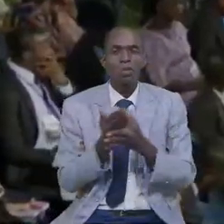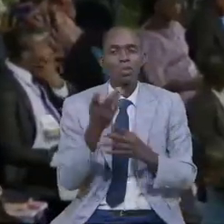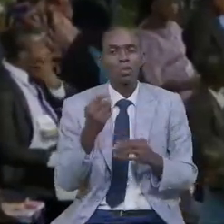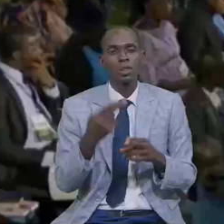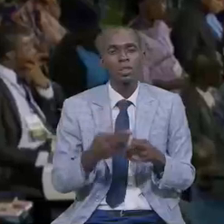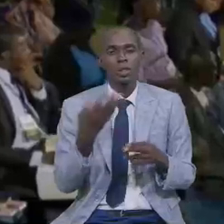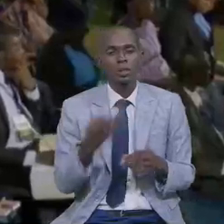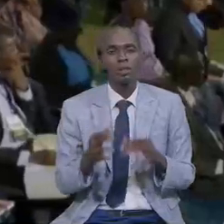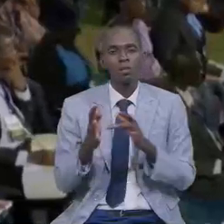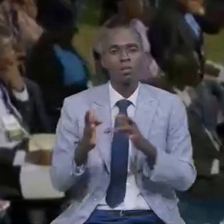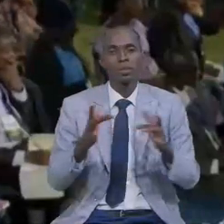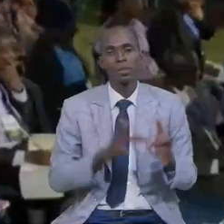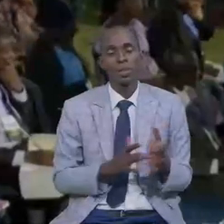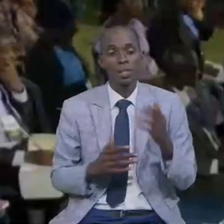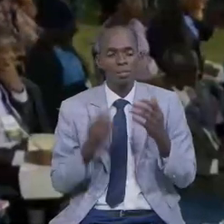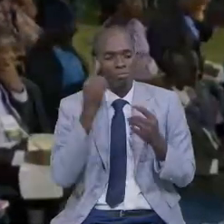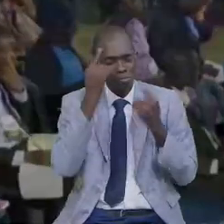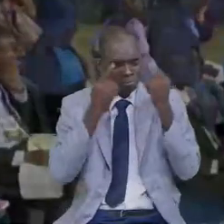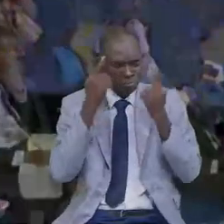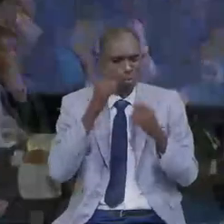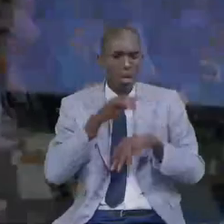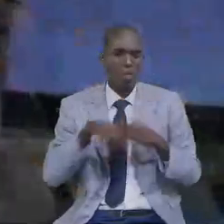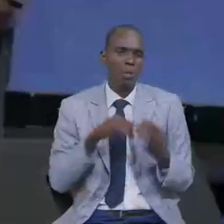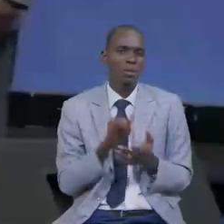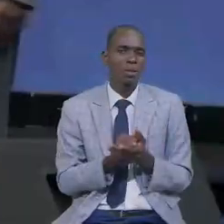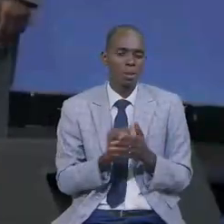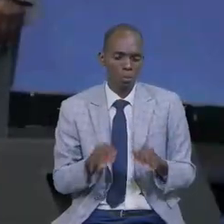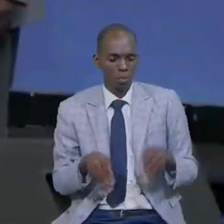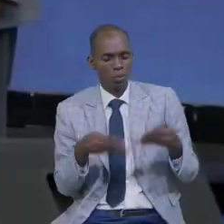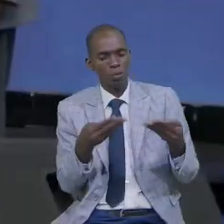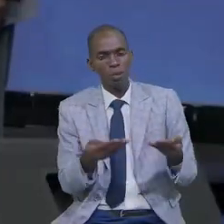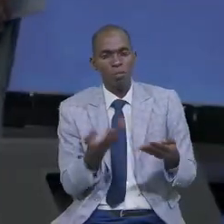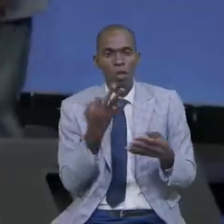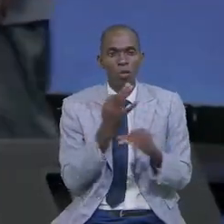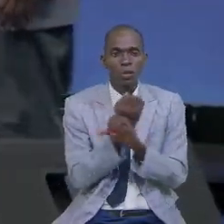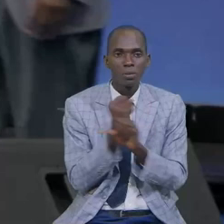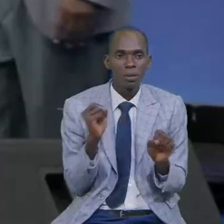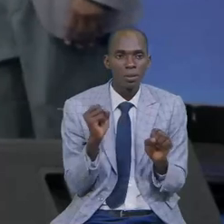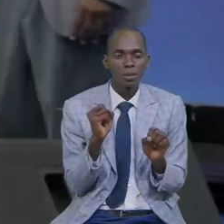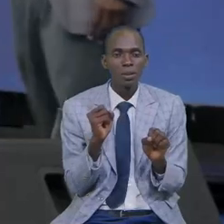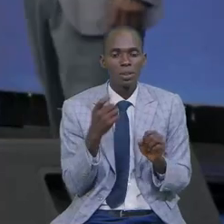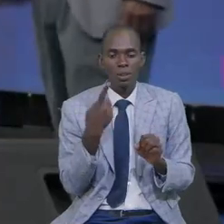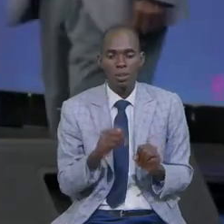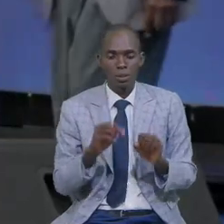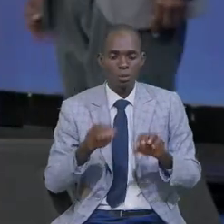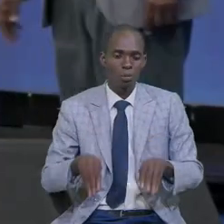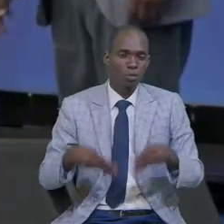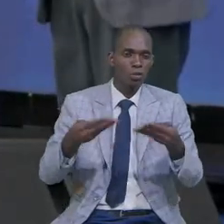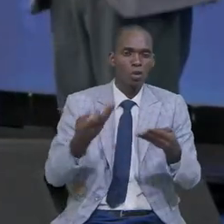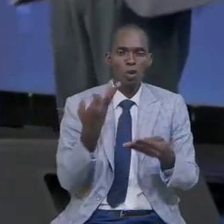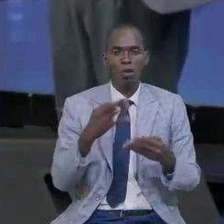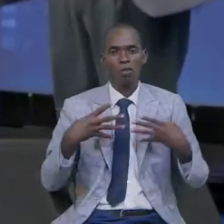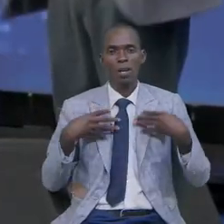de Jésus. Pensez à cela. Provisions du salut, les provisions de la guérison,